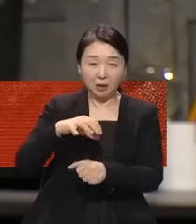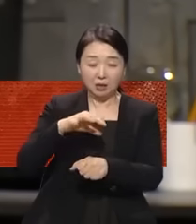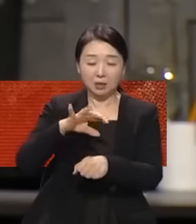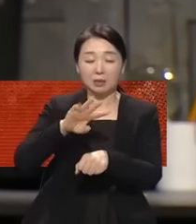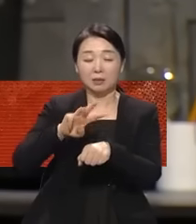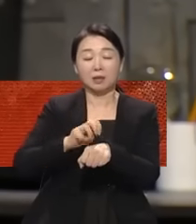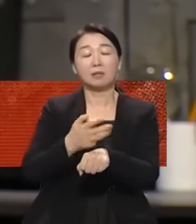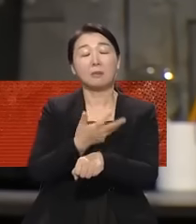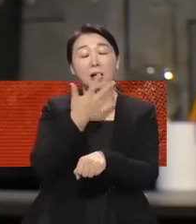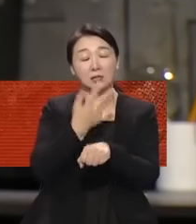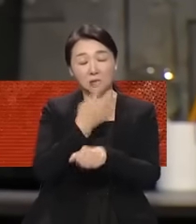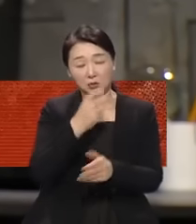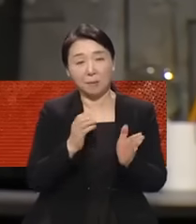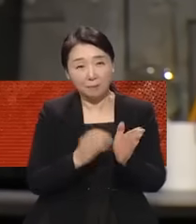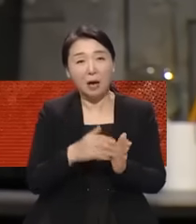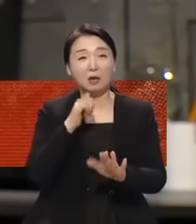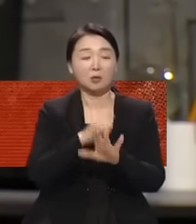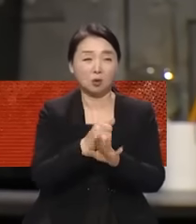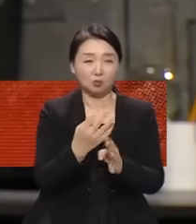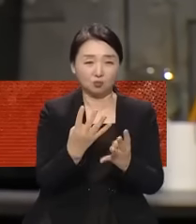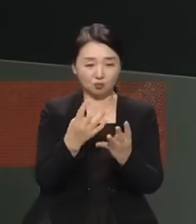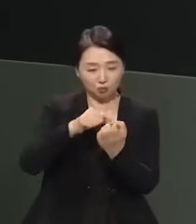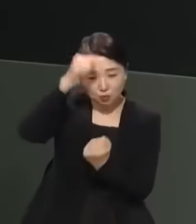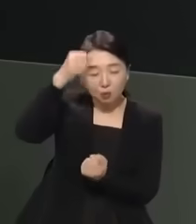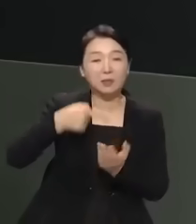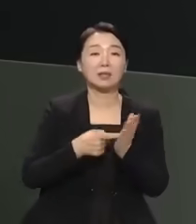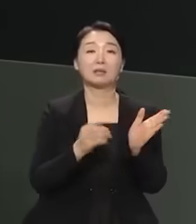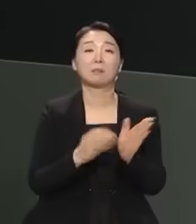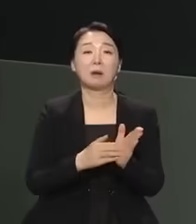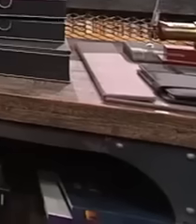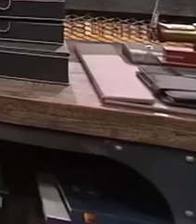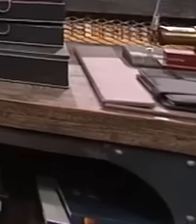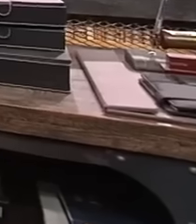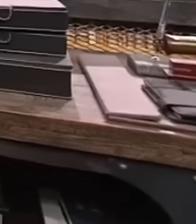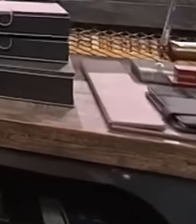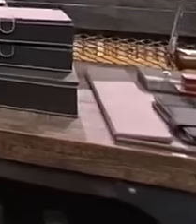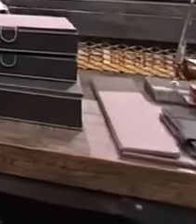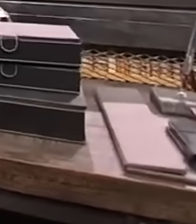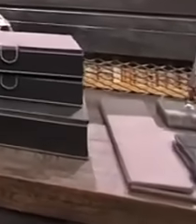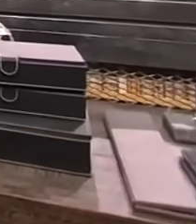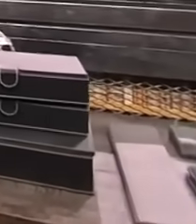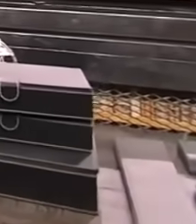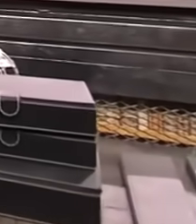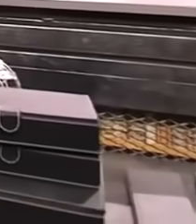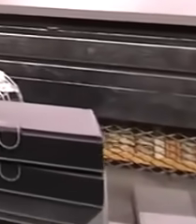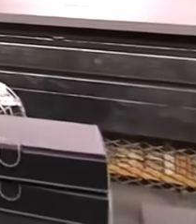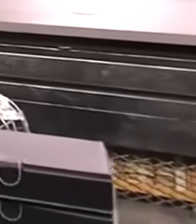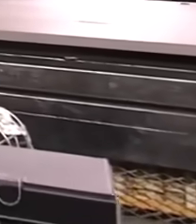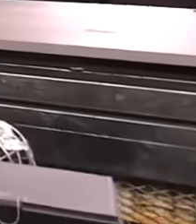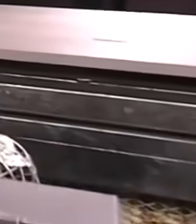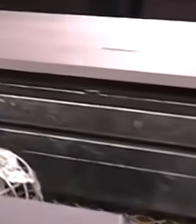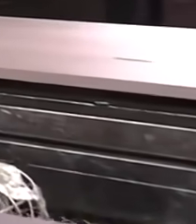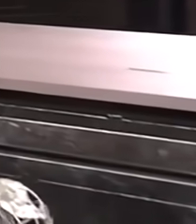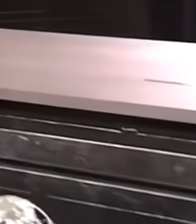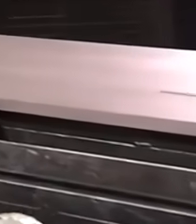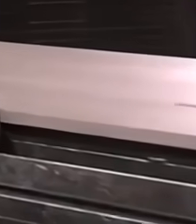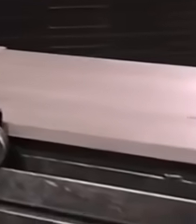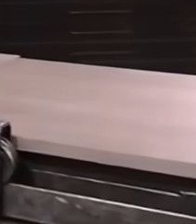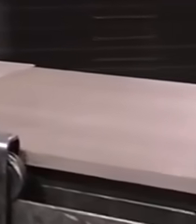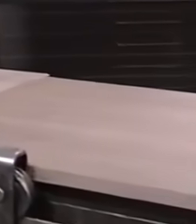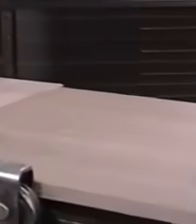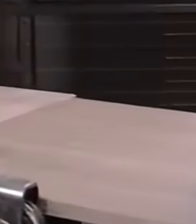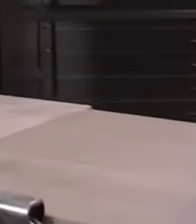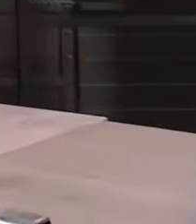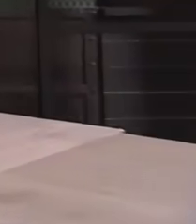영장을 신청했다고 합니다 아 저 반드시 구속돼야 됩니다이 사건의 진실을 추적하고 싶으십니까 그렇다면